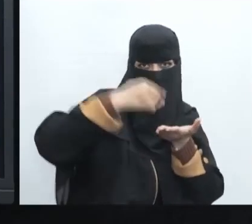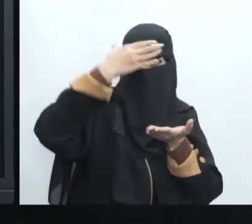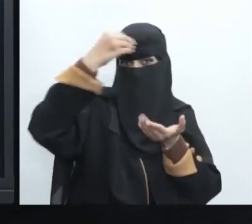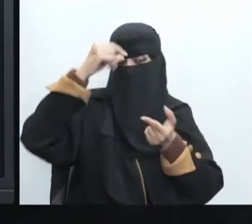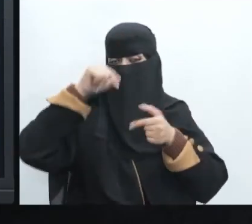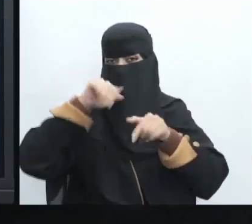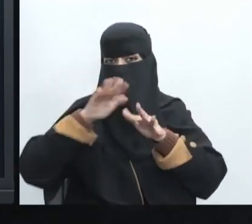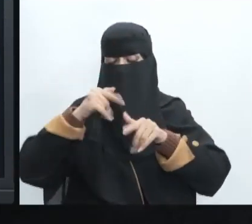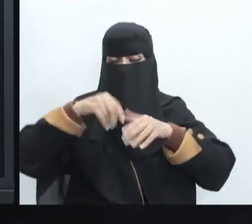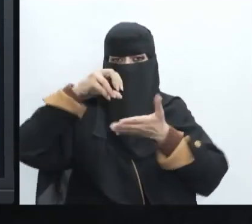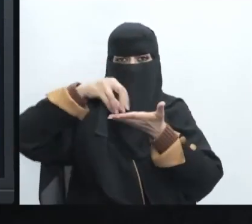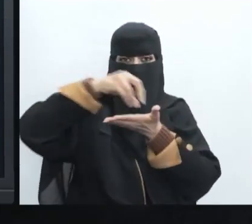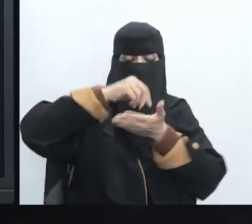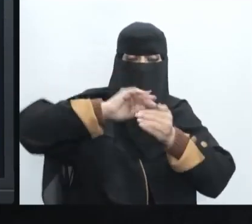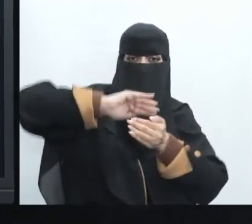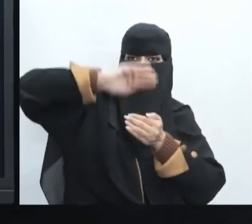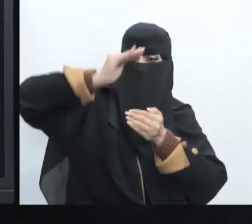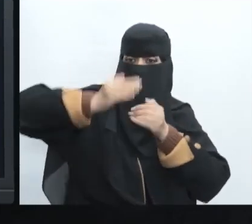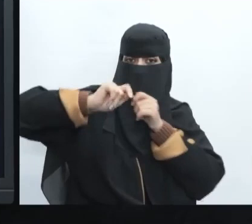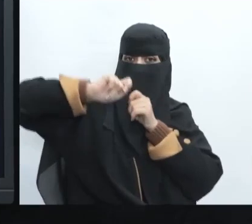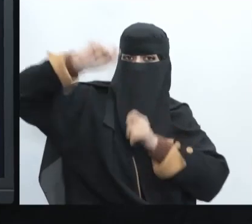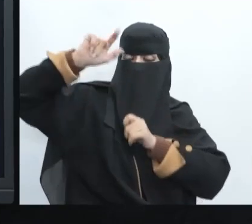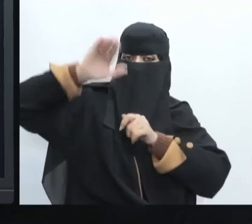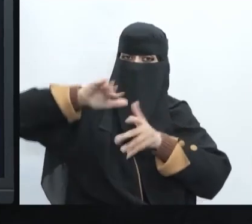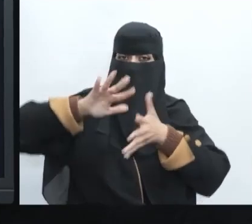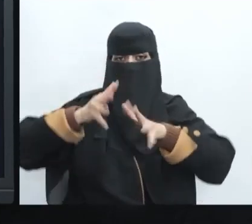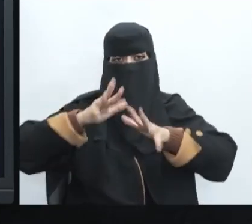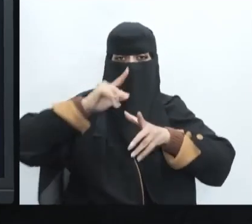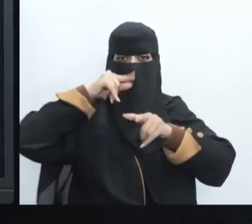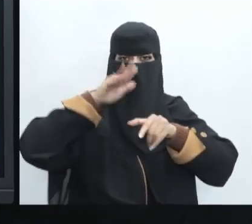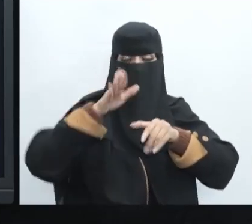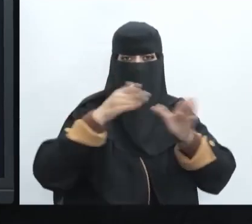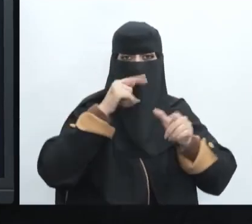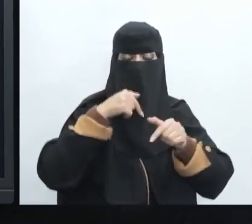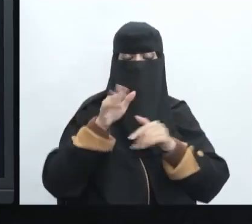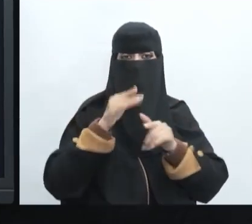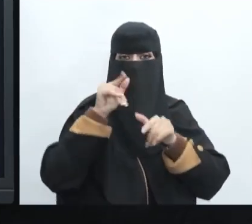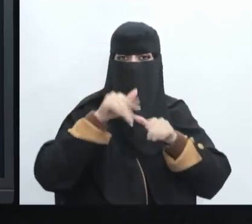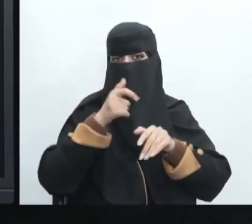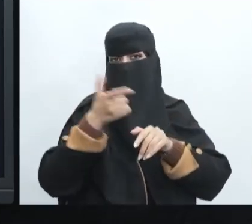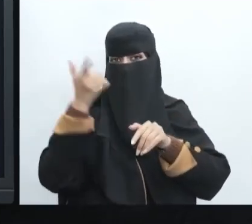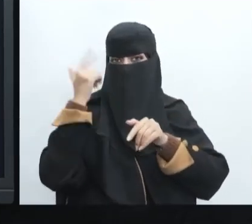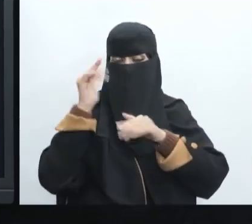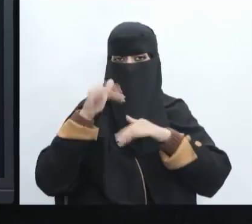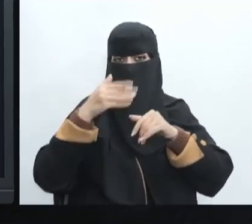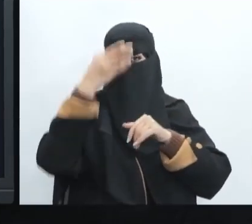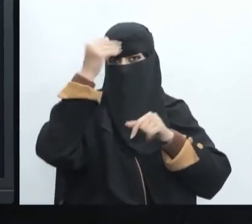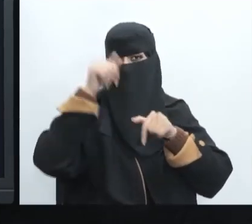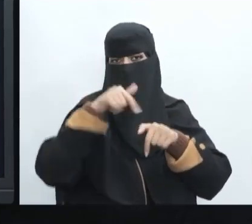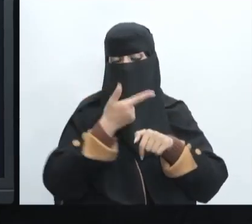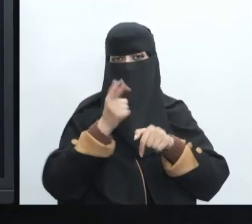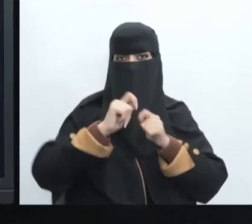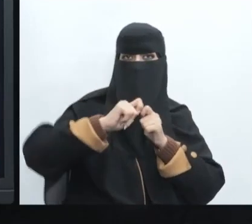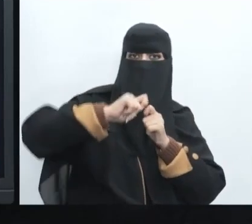عباره عن مناطق جبليه مرتفعه وكما ذكرنا لكم ابناء وبنات الطلاب في درس اندونيسيا انه